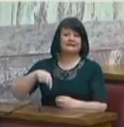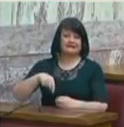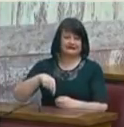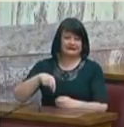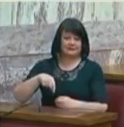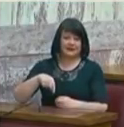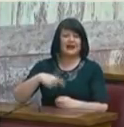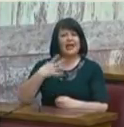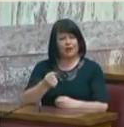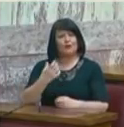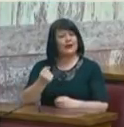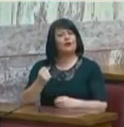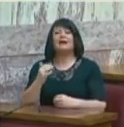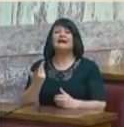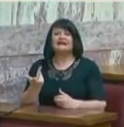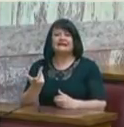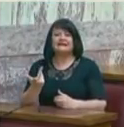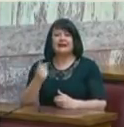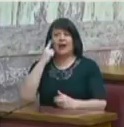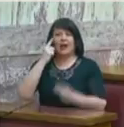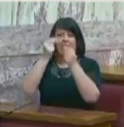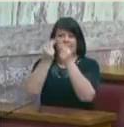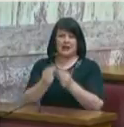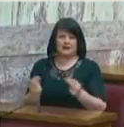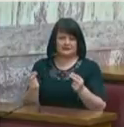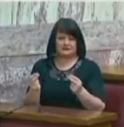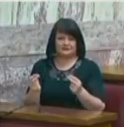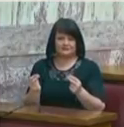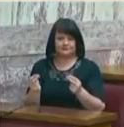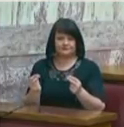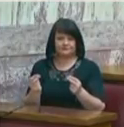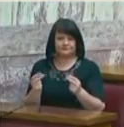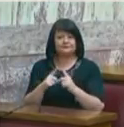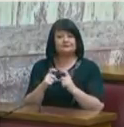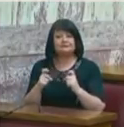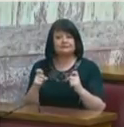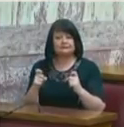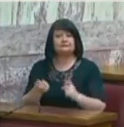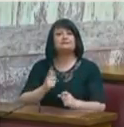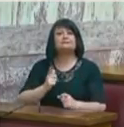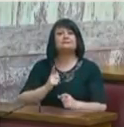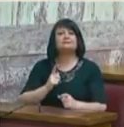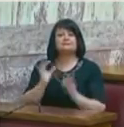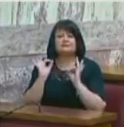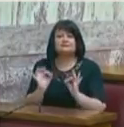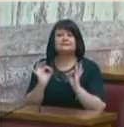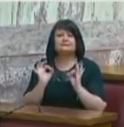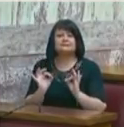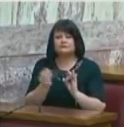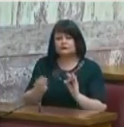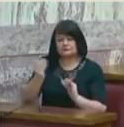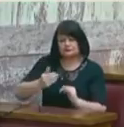έχουμε στα χέρια μας μία λύση η οποία αναμένεται να συγκεκριμενοποιηθεί περαιτέρω για